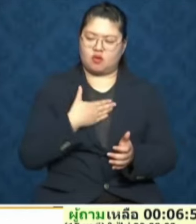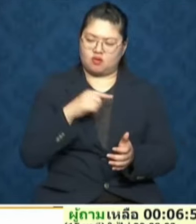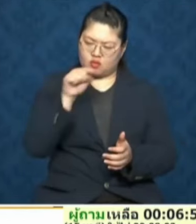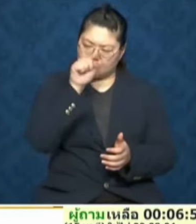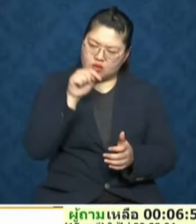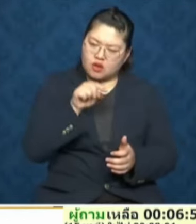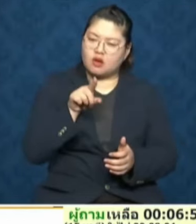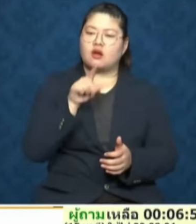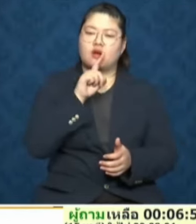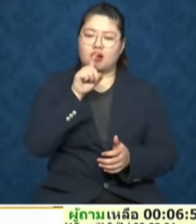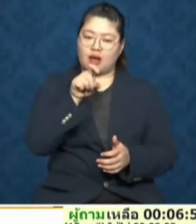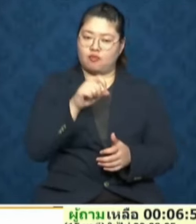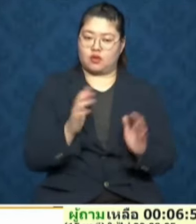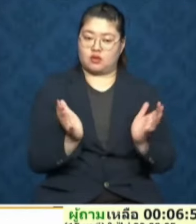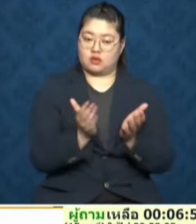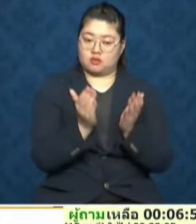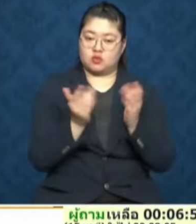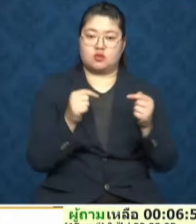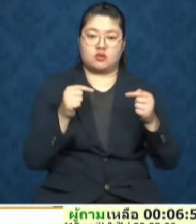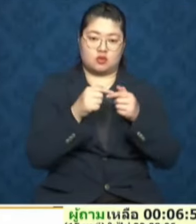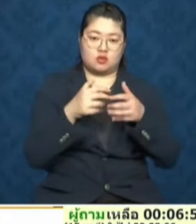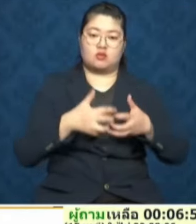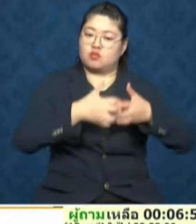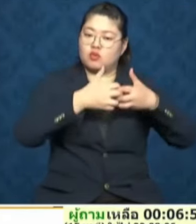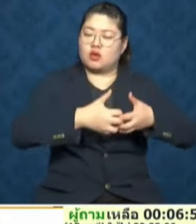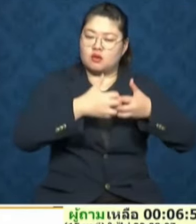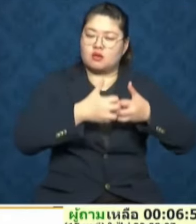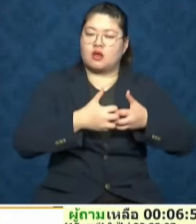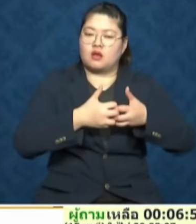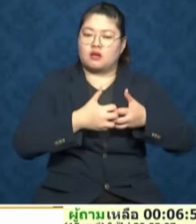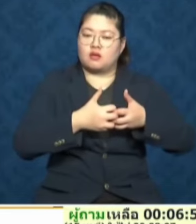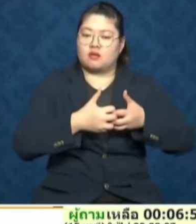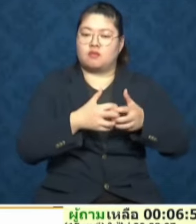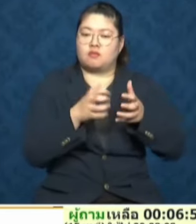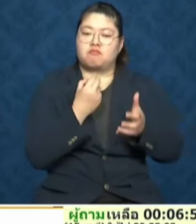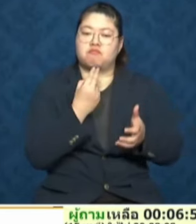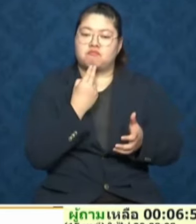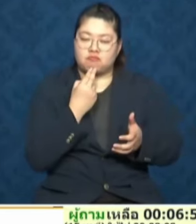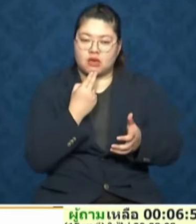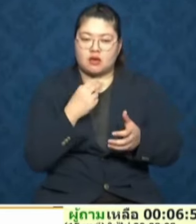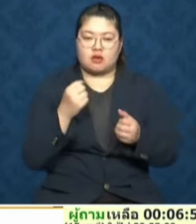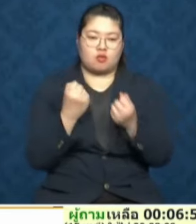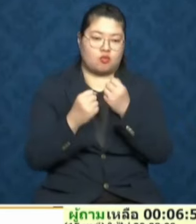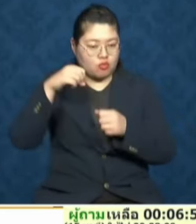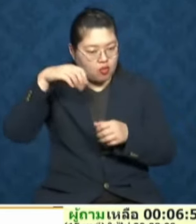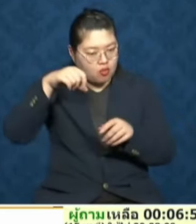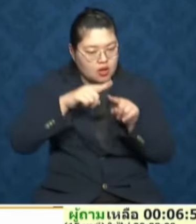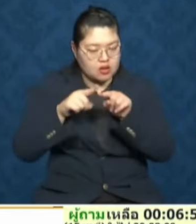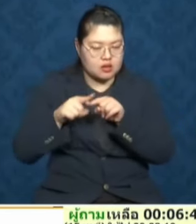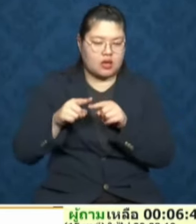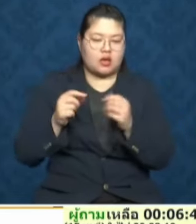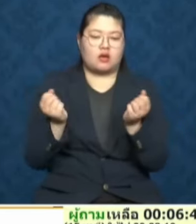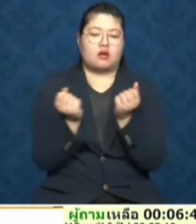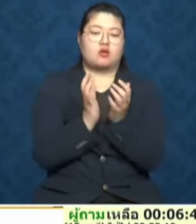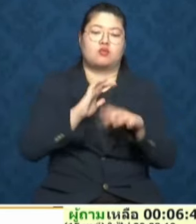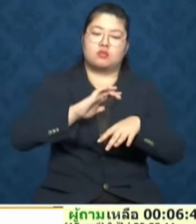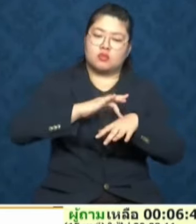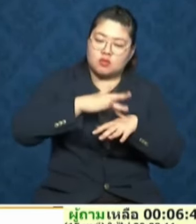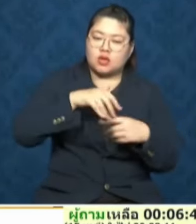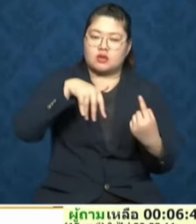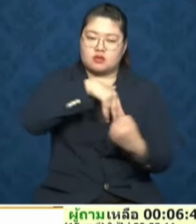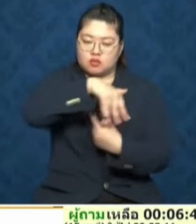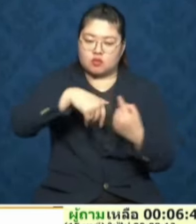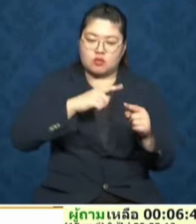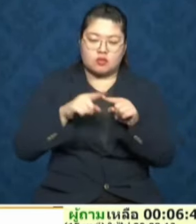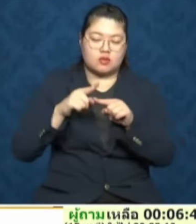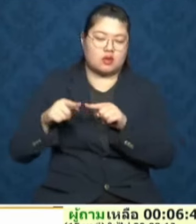คุ้มค่าหรอไม่ที่เราจะพลด้อุตสาหกรรมแบตเตอี่ และก็อวีกัซัไกหอศาละก็ปญหาสเวล้อมทอาจะตามมาจึเป็คำถามกอที่